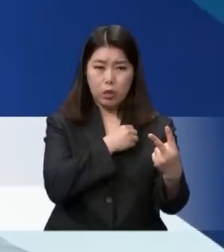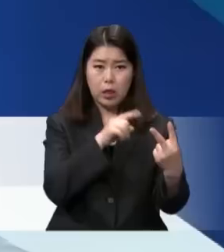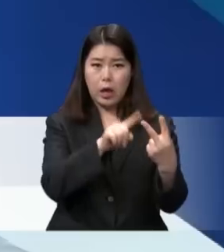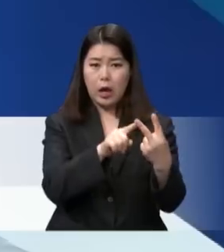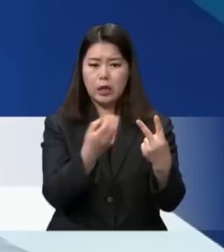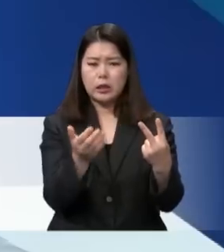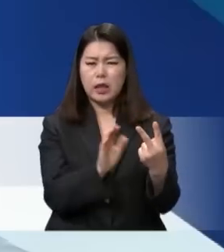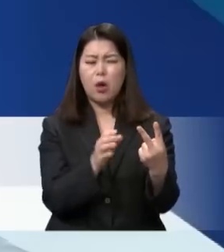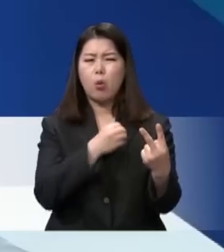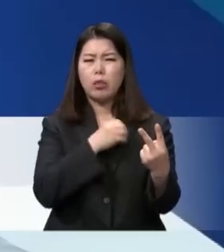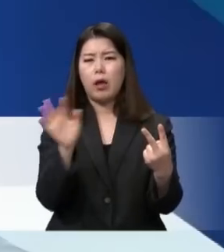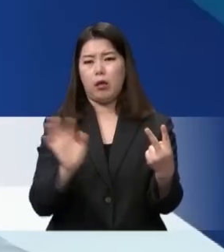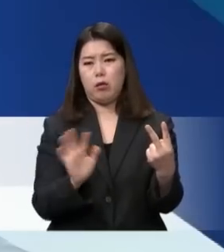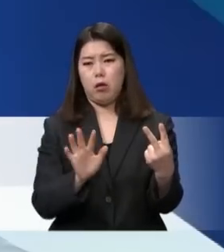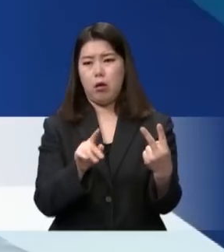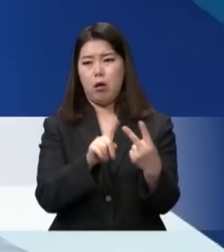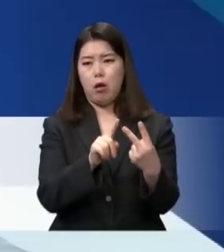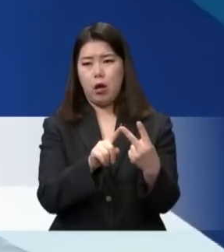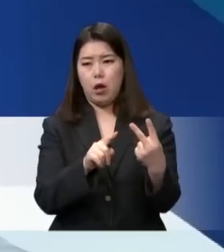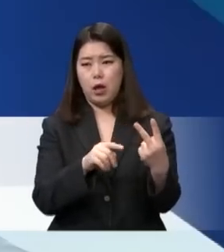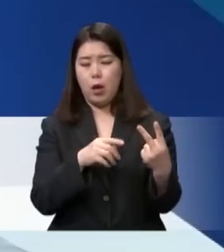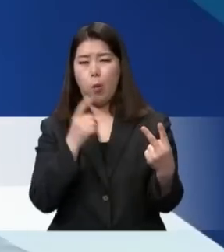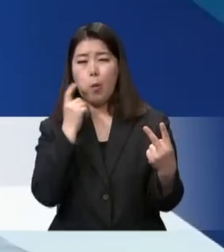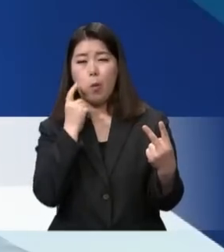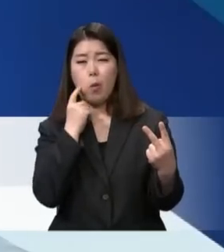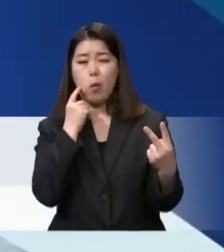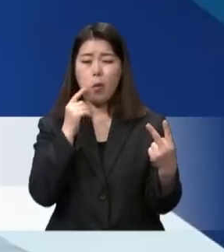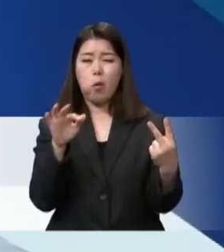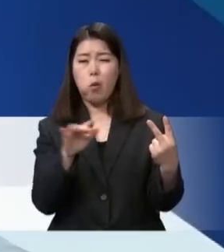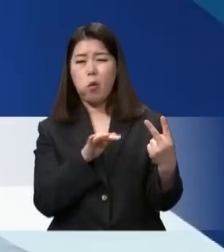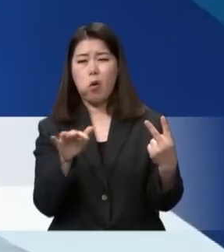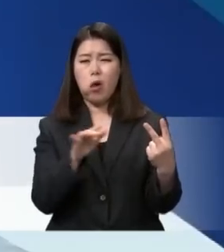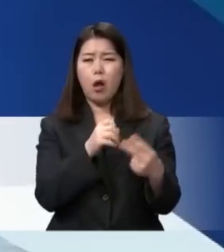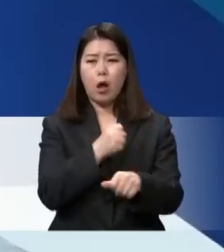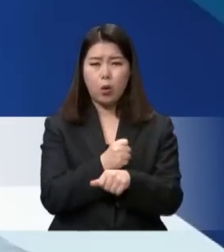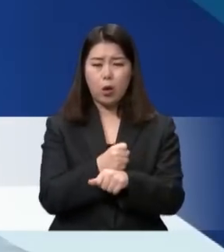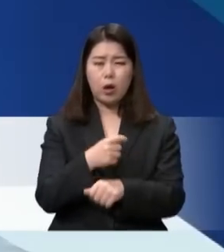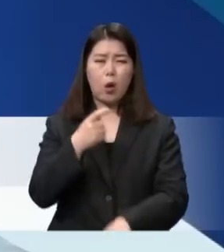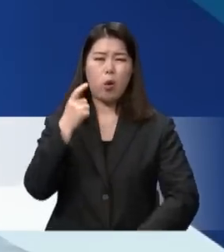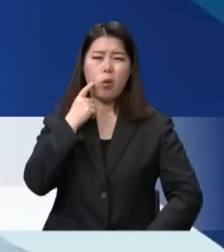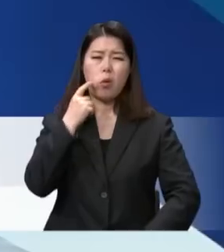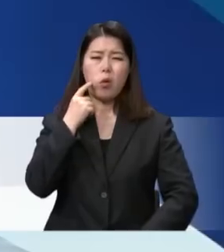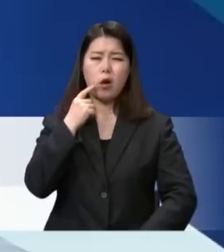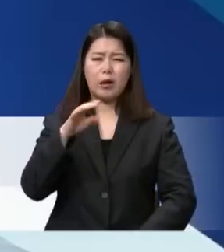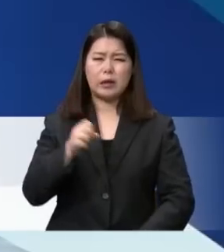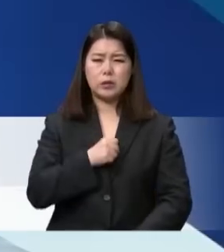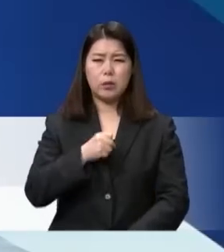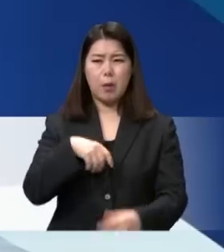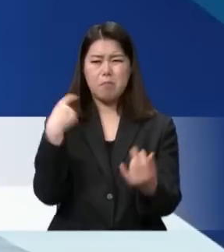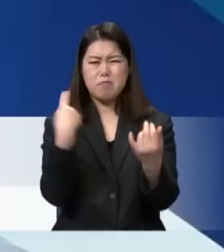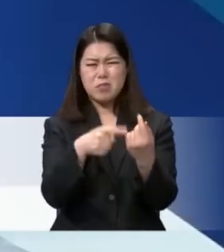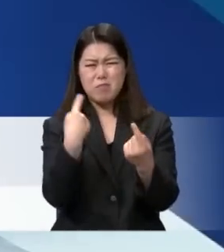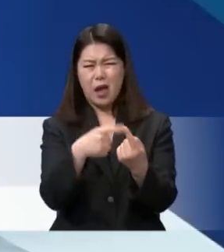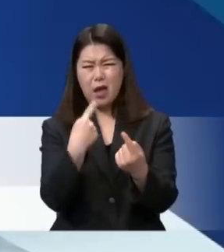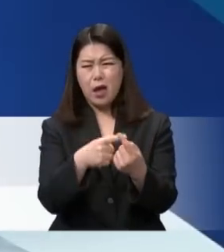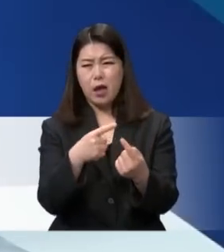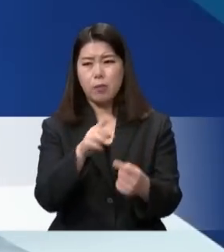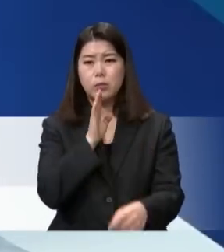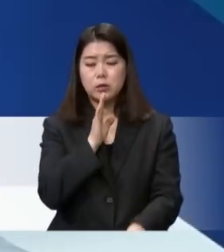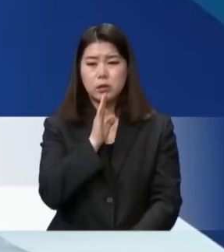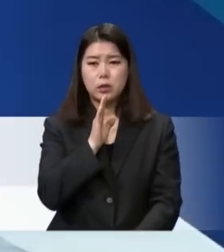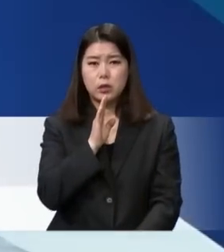가정해서 장난을 치는 것이거나 이간질을 소유한 것이거나 거기서실에 기초해서 비난 비판하면 되겠어요